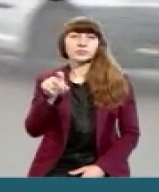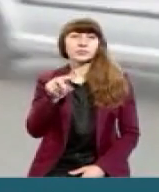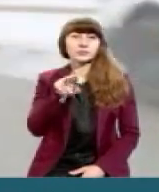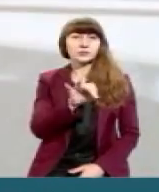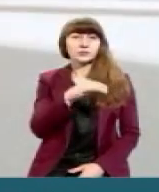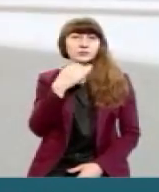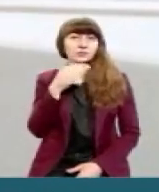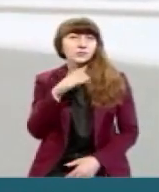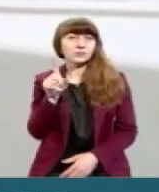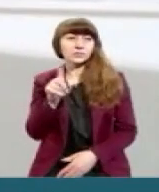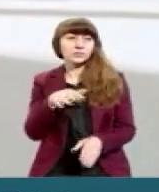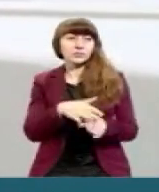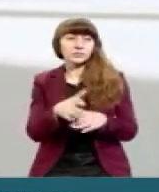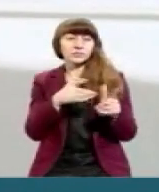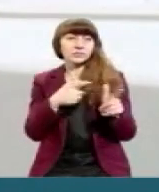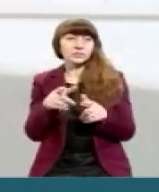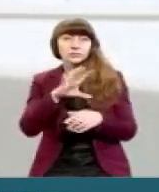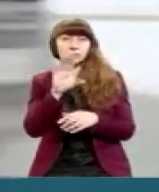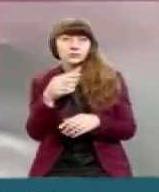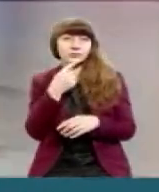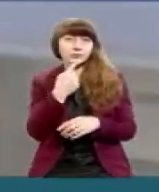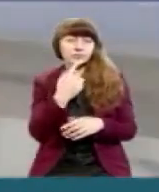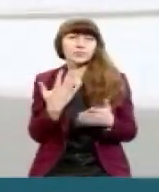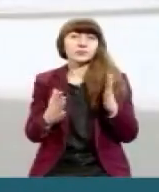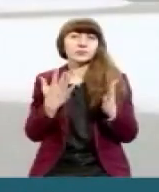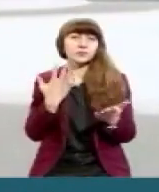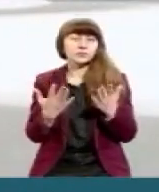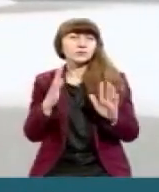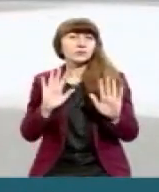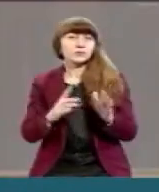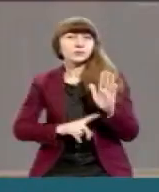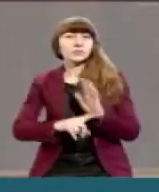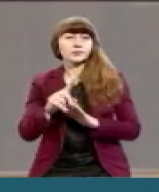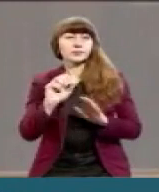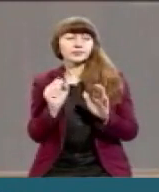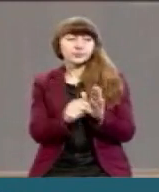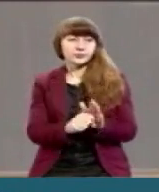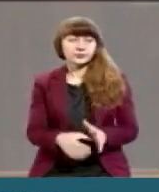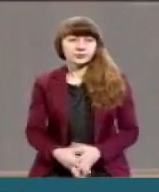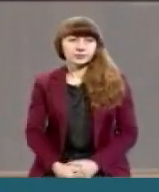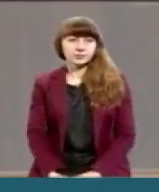қажетті материалдар сатып алынды. Күре жолдардың бойы 10 жылу бекетімен жабдықталған.